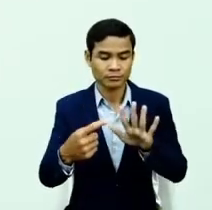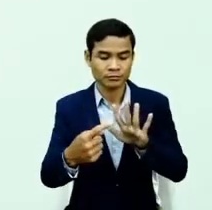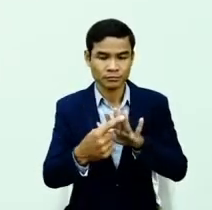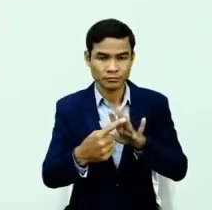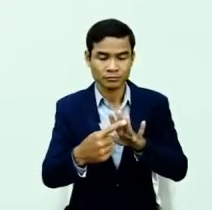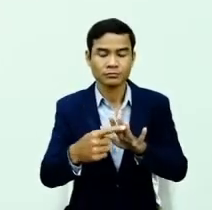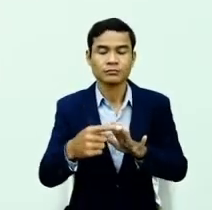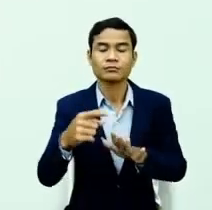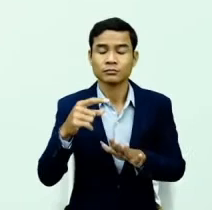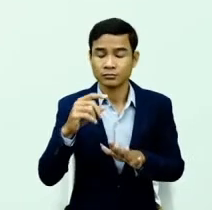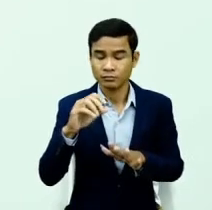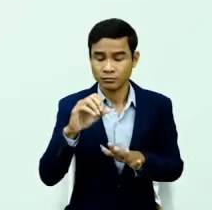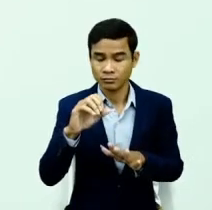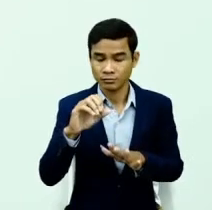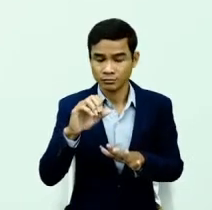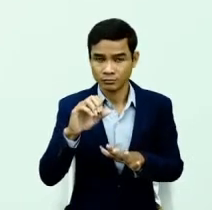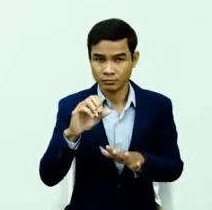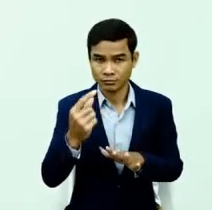thỏ